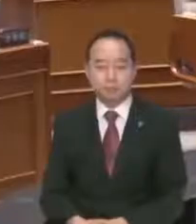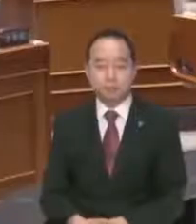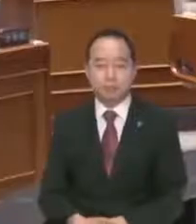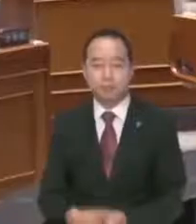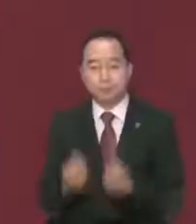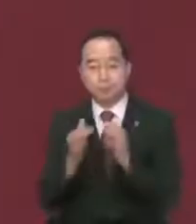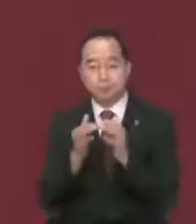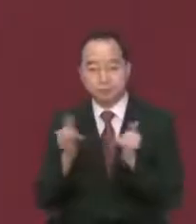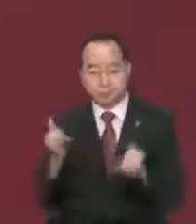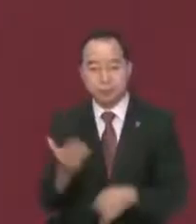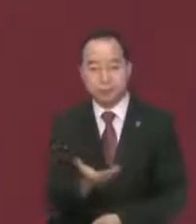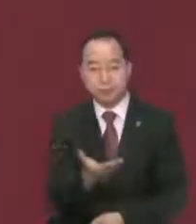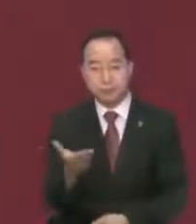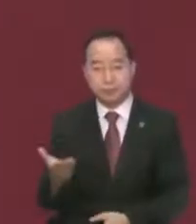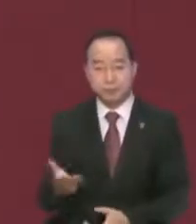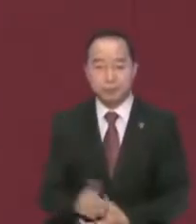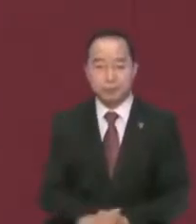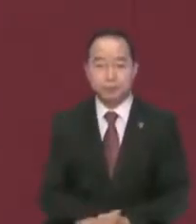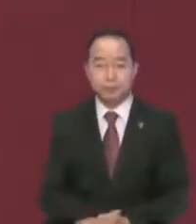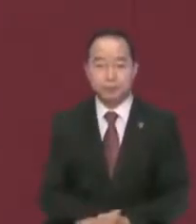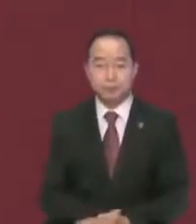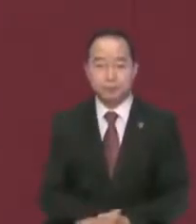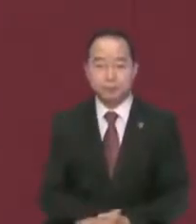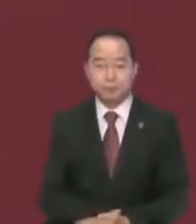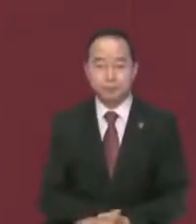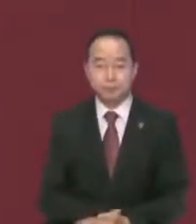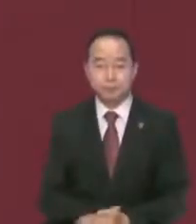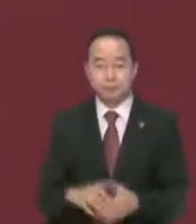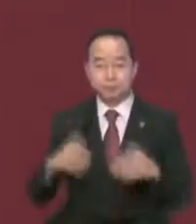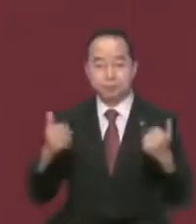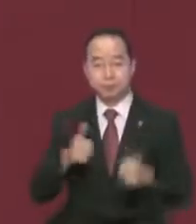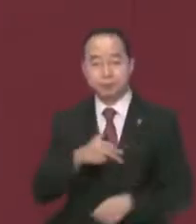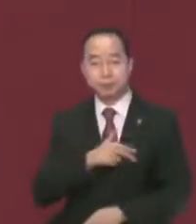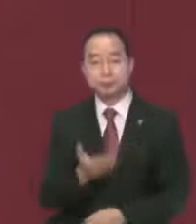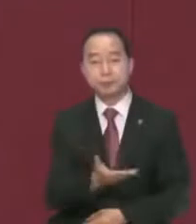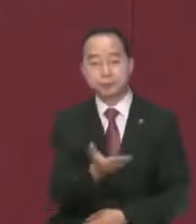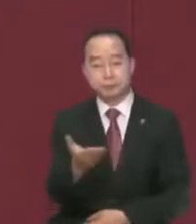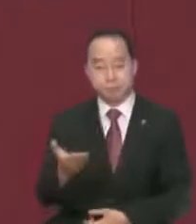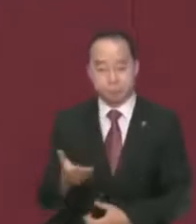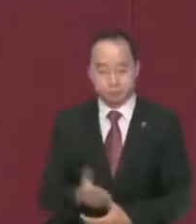존경하는 국민 여러분, 선배 동료 의원 여러분,